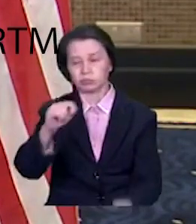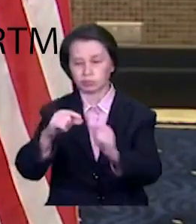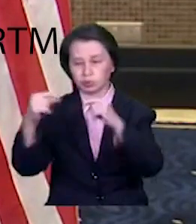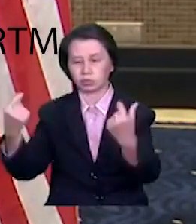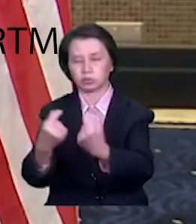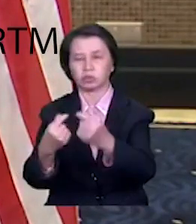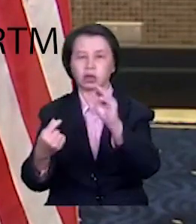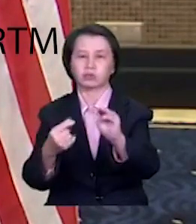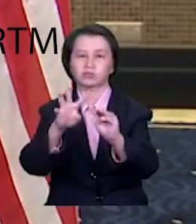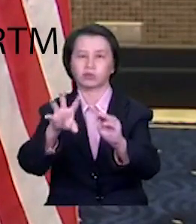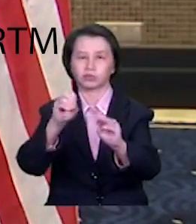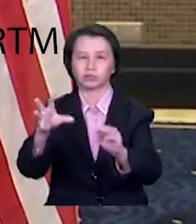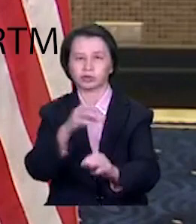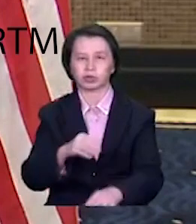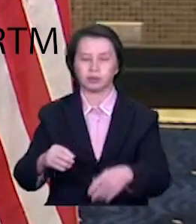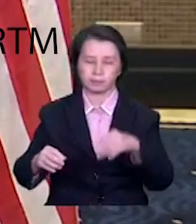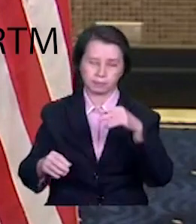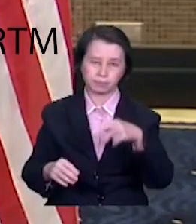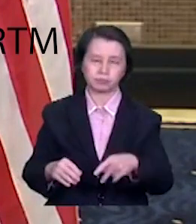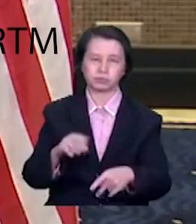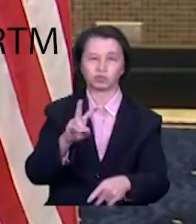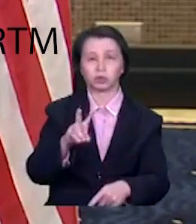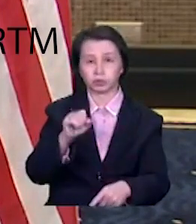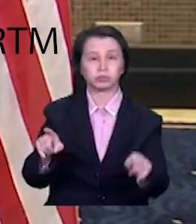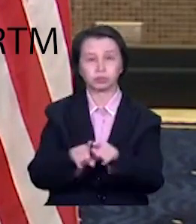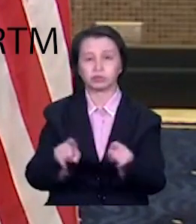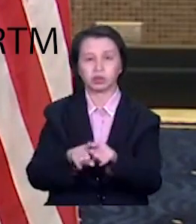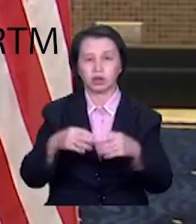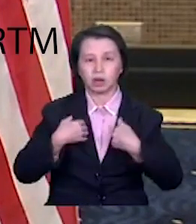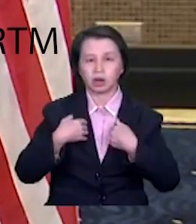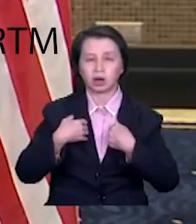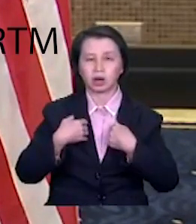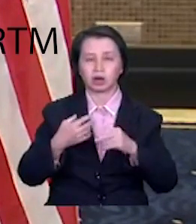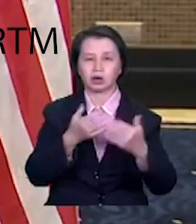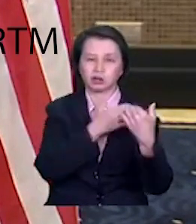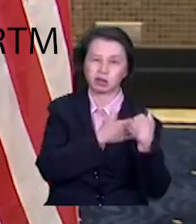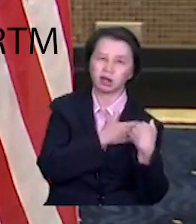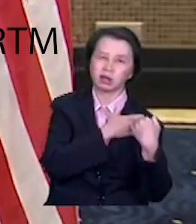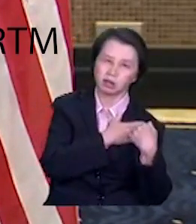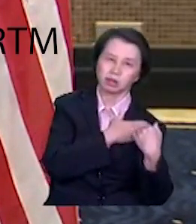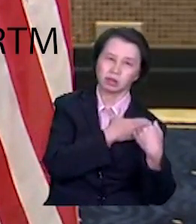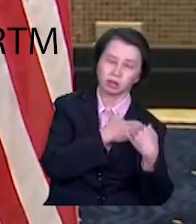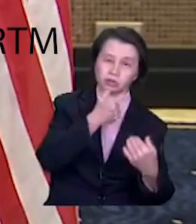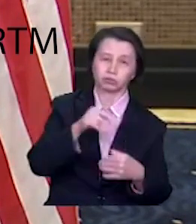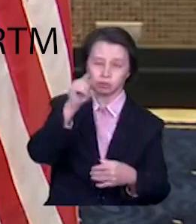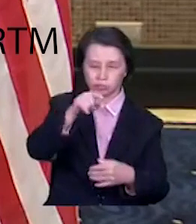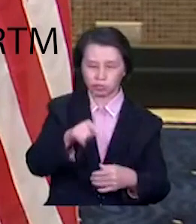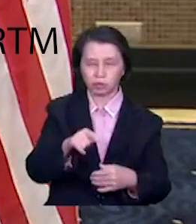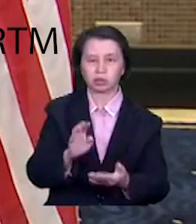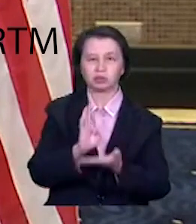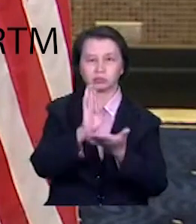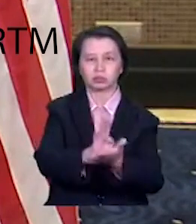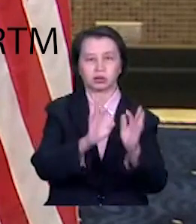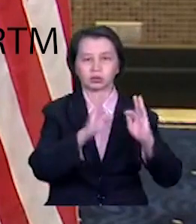golongan M40 dan T20 yang turut mengalami peningkatan tanggungan kerana mereka juga membantu ahli